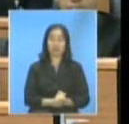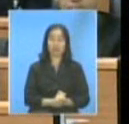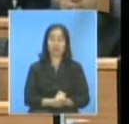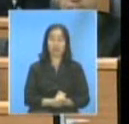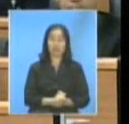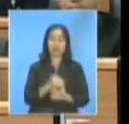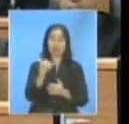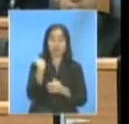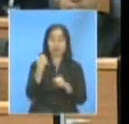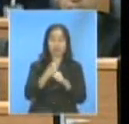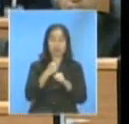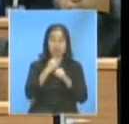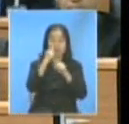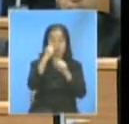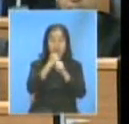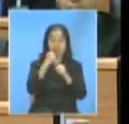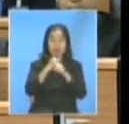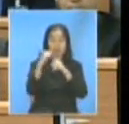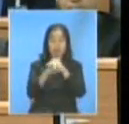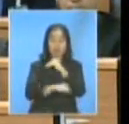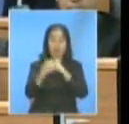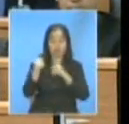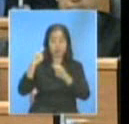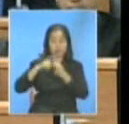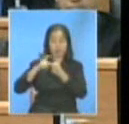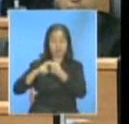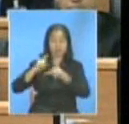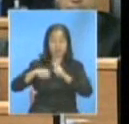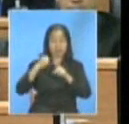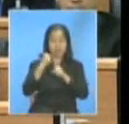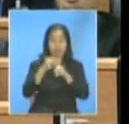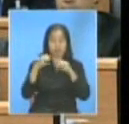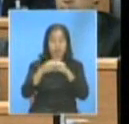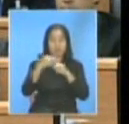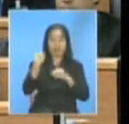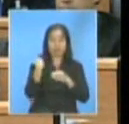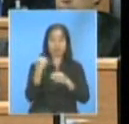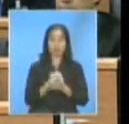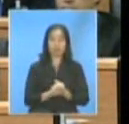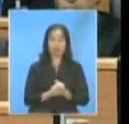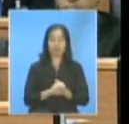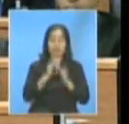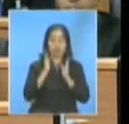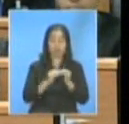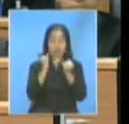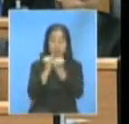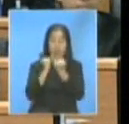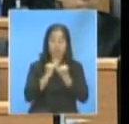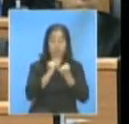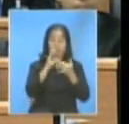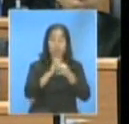ในการกระทำการทุจริตร่วมกับนักการเมืองและพรรคพวกของฝ่ายการเมื